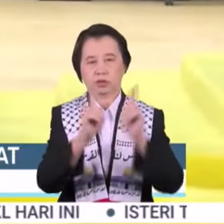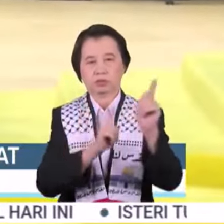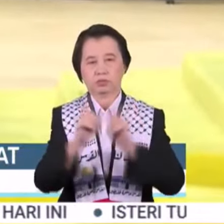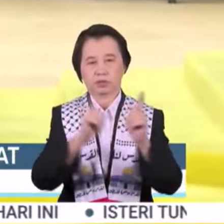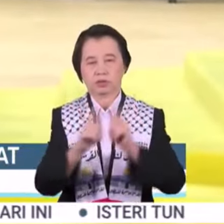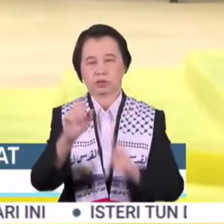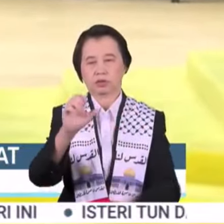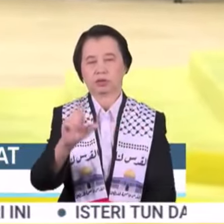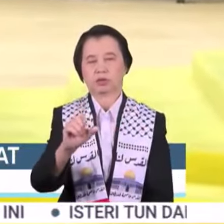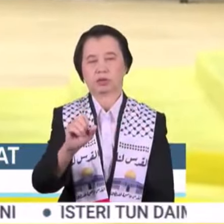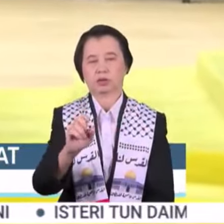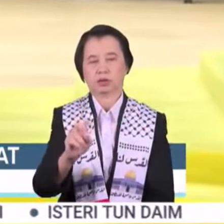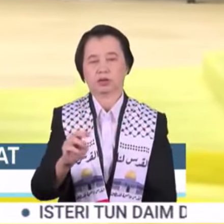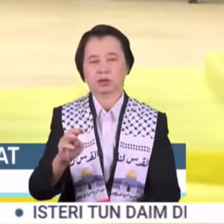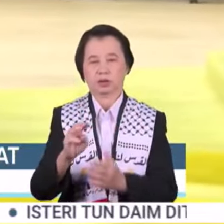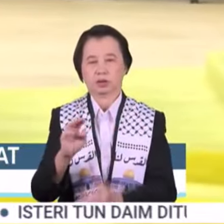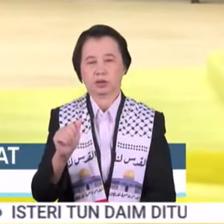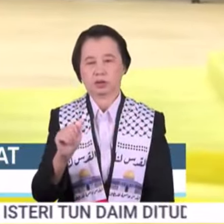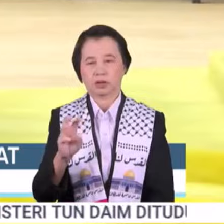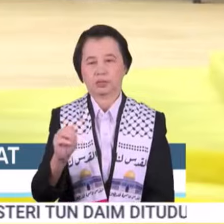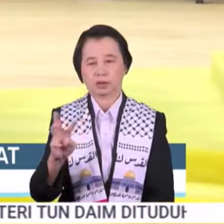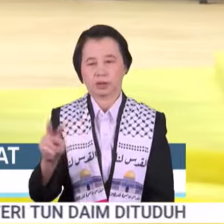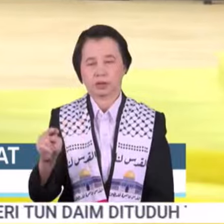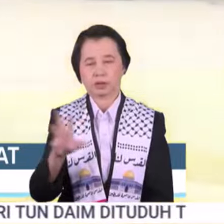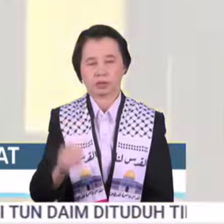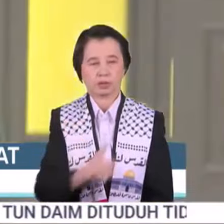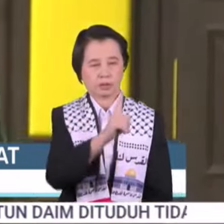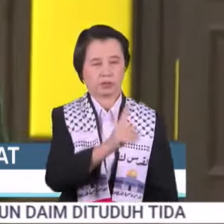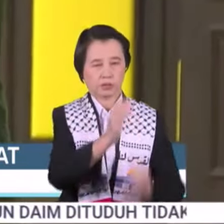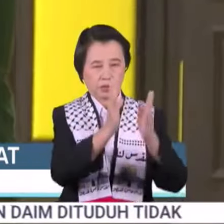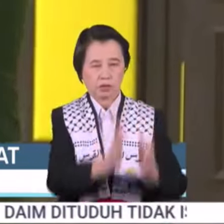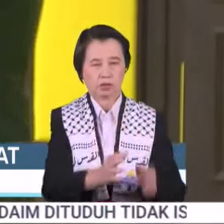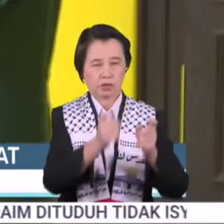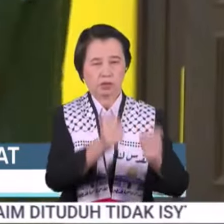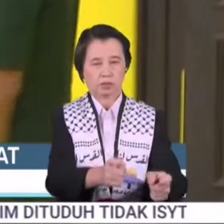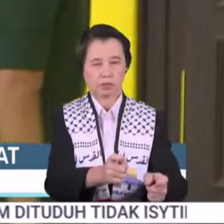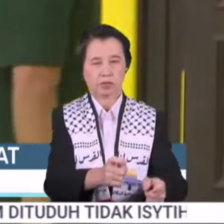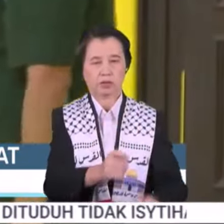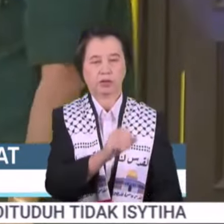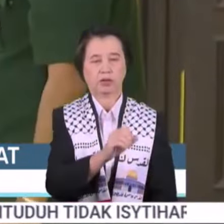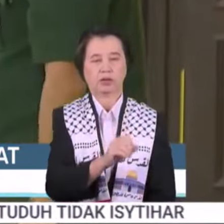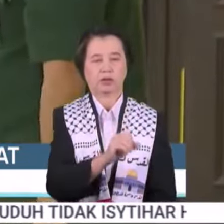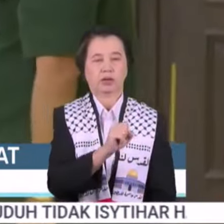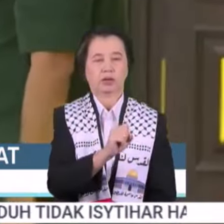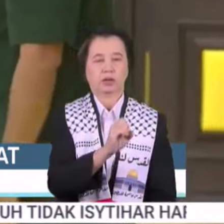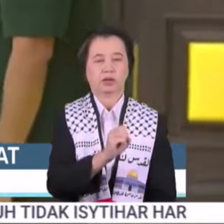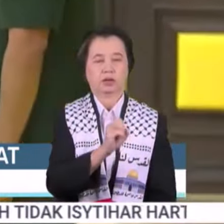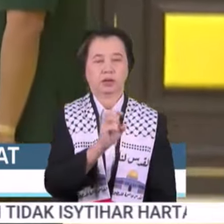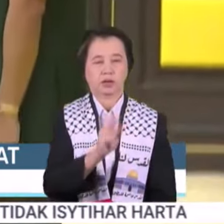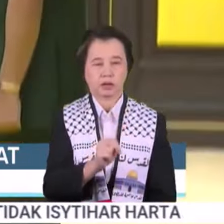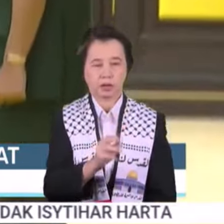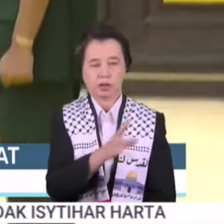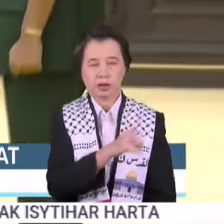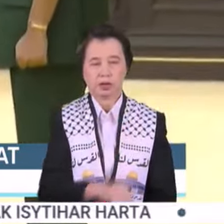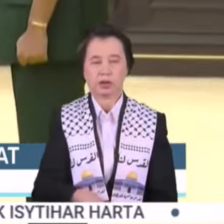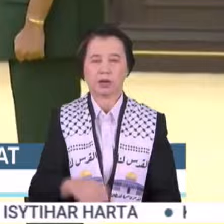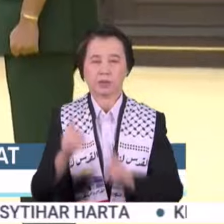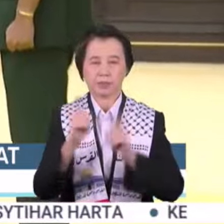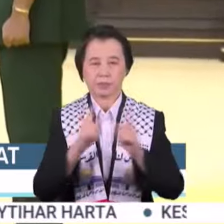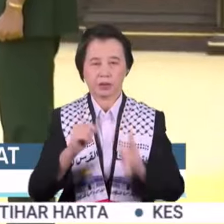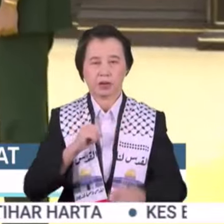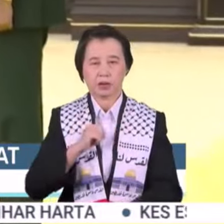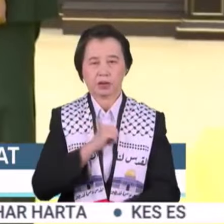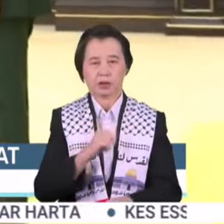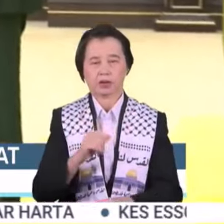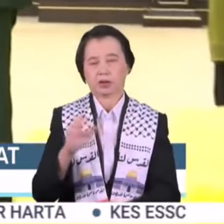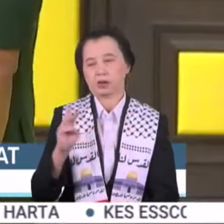Kesatria Mangku negara dan seorang individu dikurniakan bintang Kesatria Setia diraja manakala bintang ahli